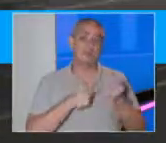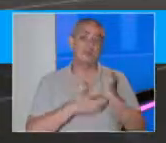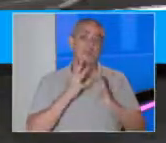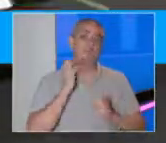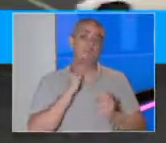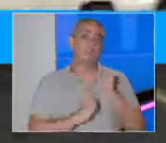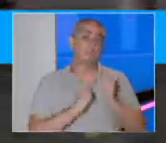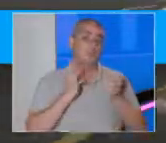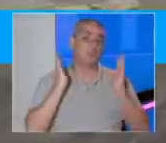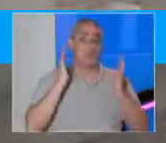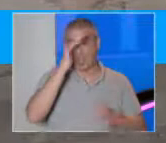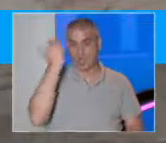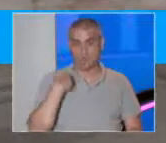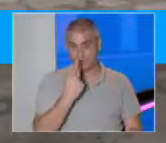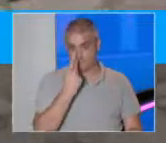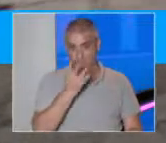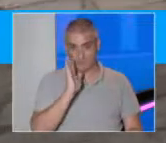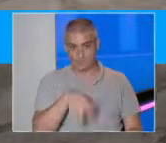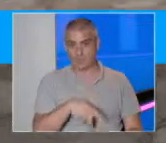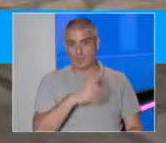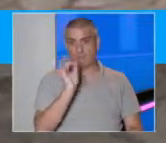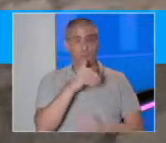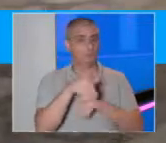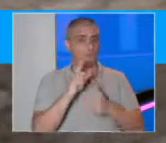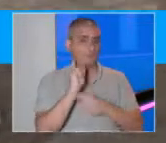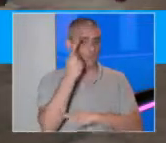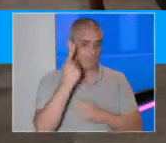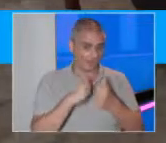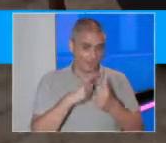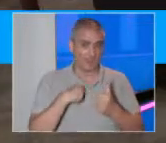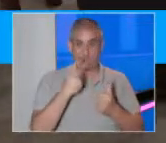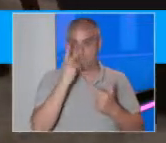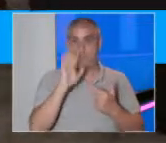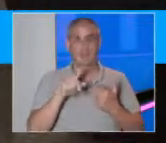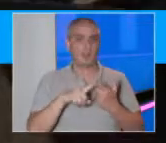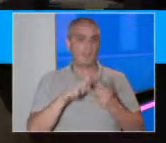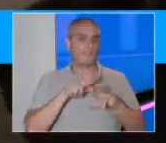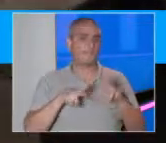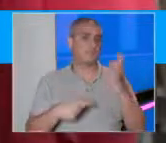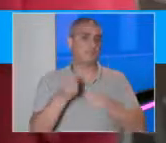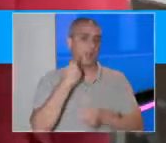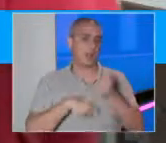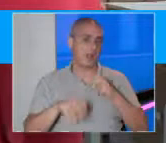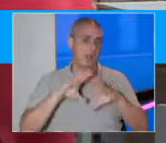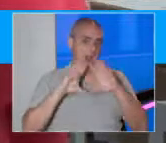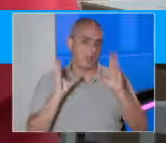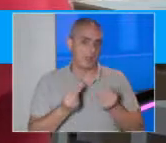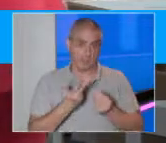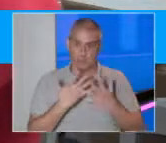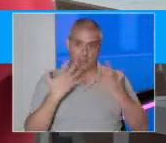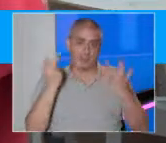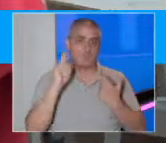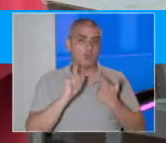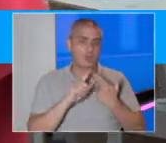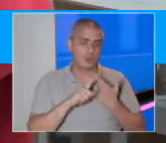מאוד, חמור מאוד, ואנחנו רואים את זה גם באחוז המובטלים, ואנחנו רואים את זה גם במצב הכלכלה באופן רחב